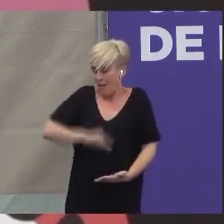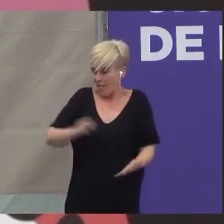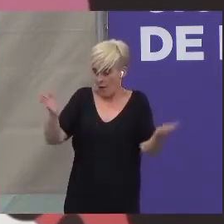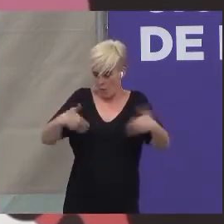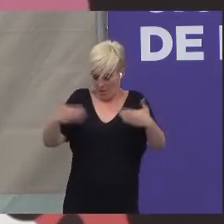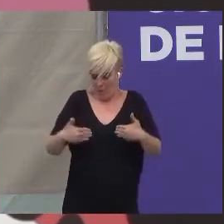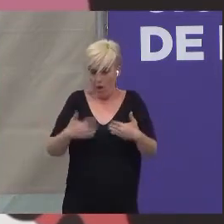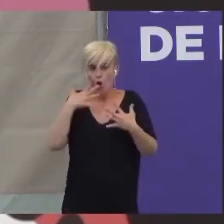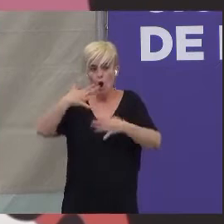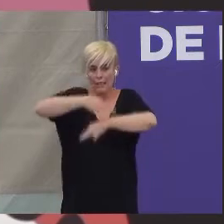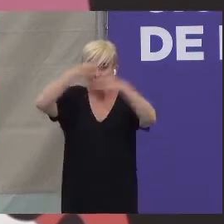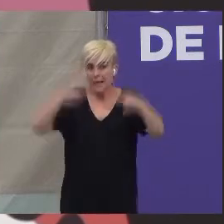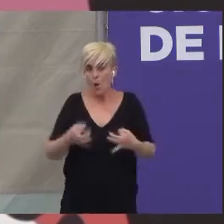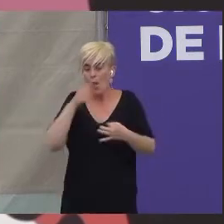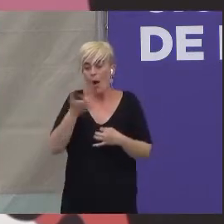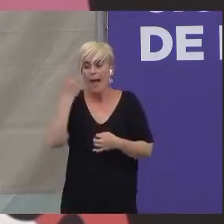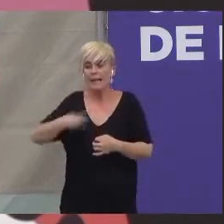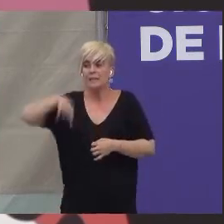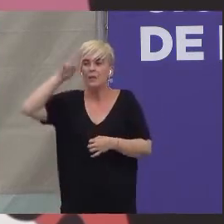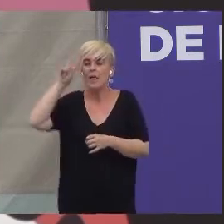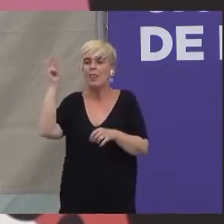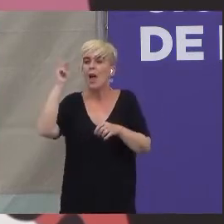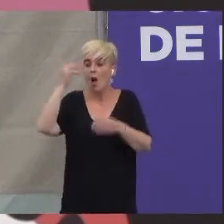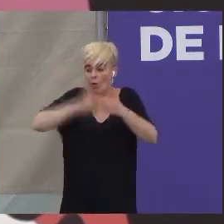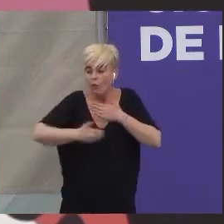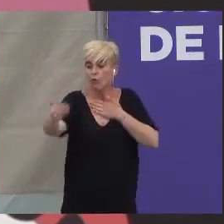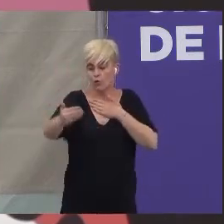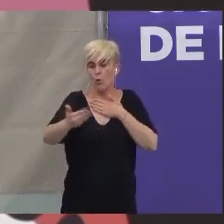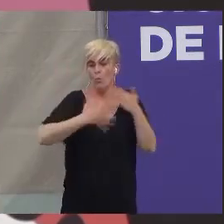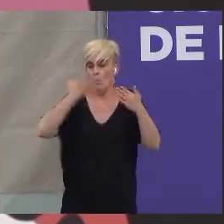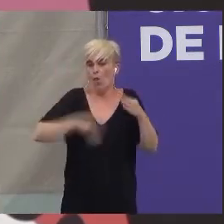estic convençuda que l'experiència i el temps ens permetrà fer-ho.